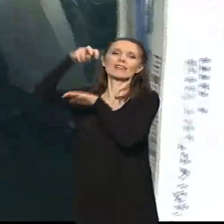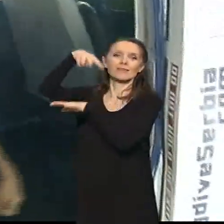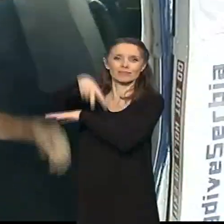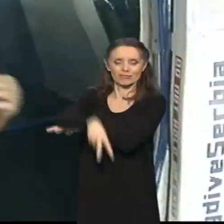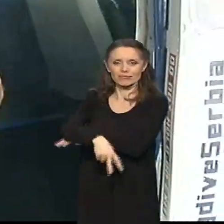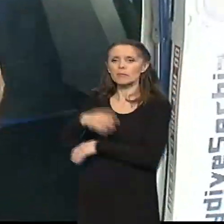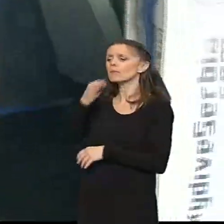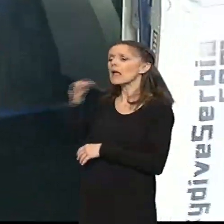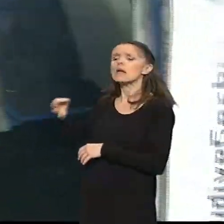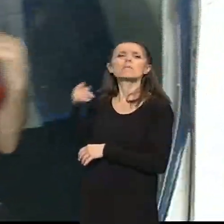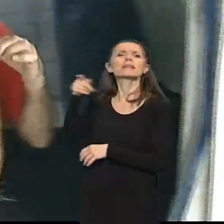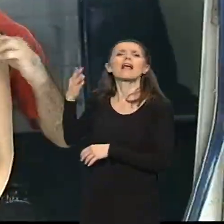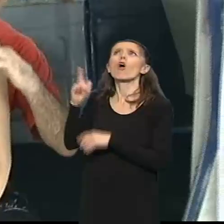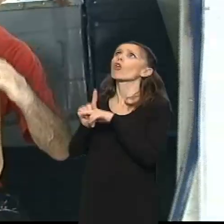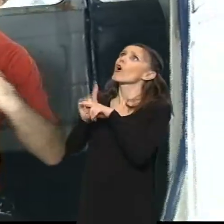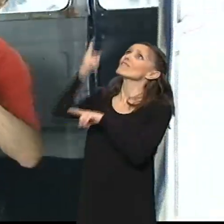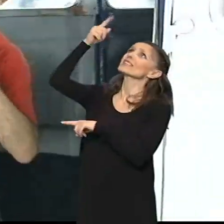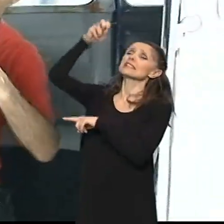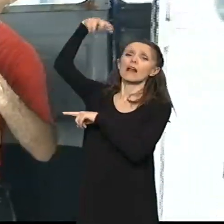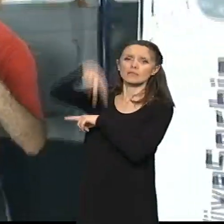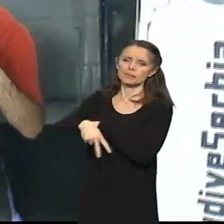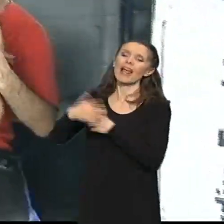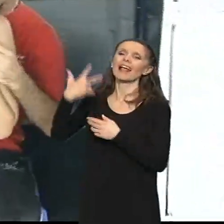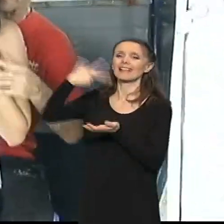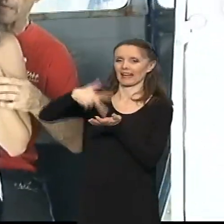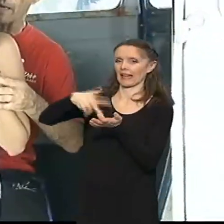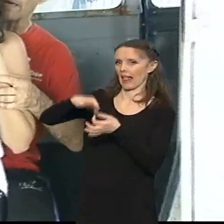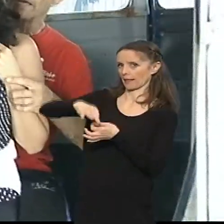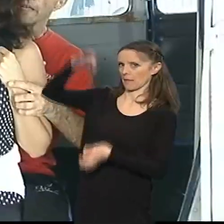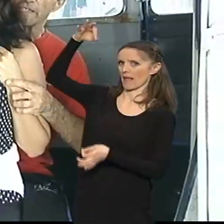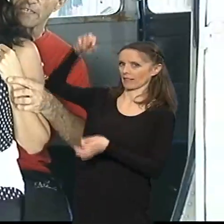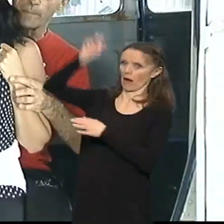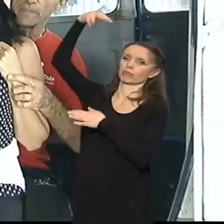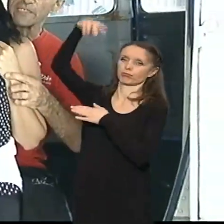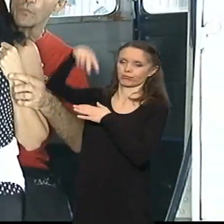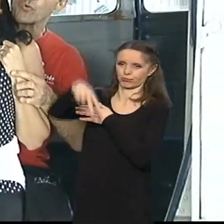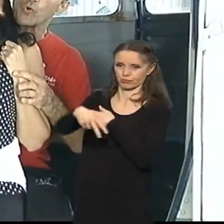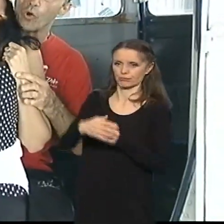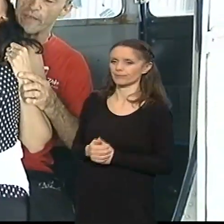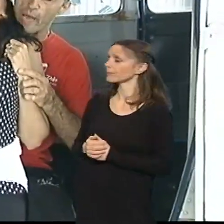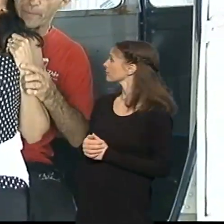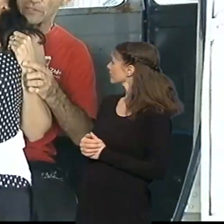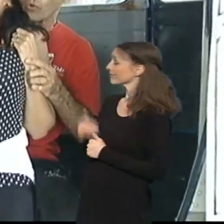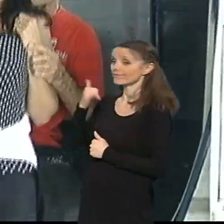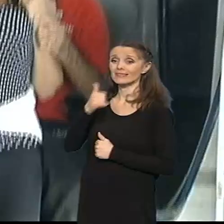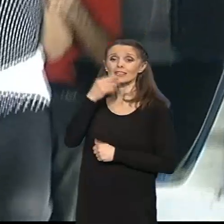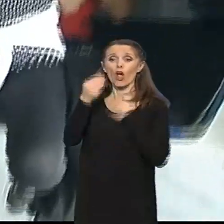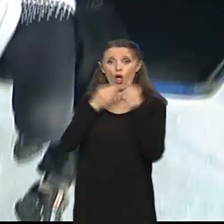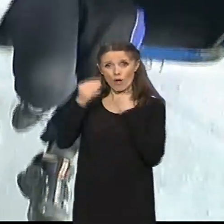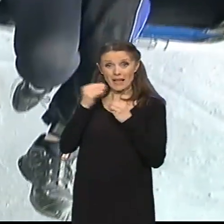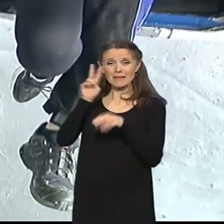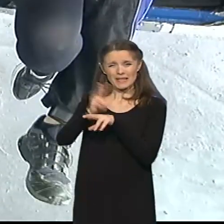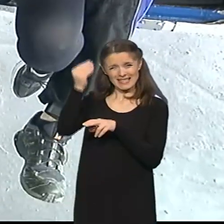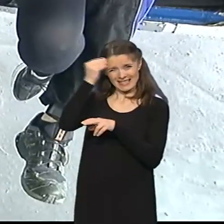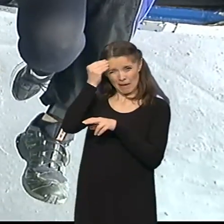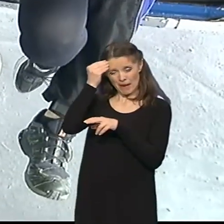skačete? Skakat ćemo sa 3000 metara visine. Uhvatiš se koje su lasiste veza i sad zapamti samo kukove napred, kolena pozadi.